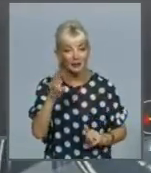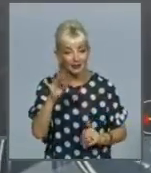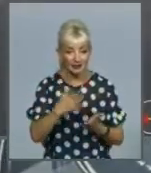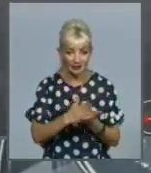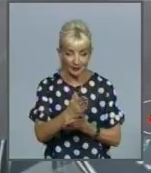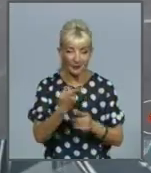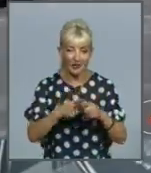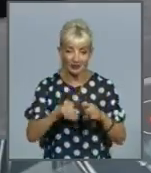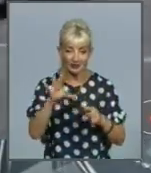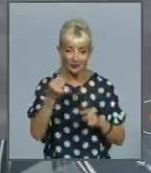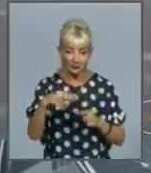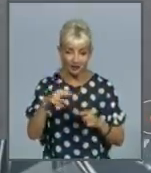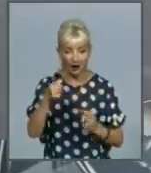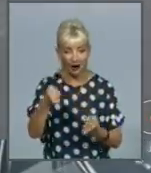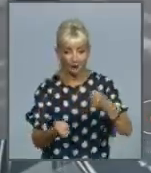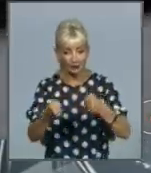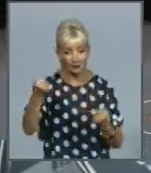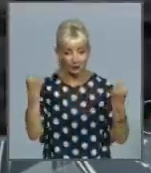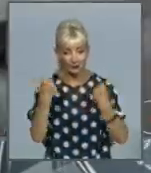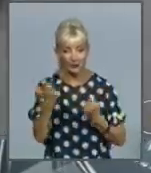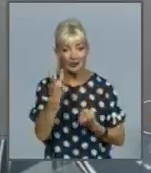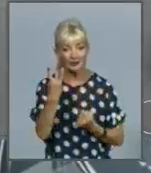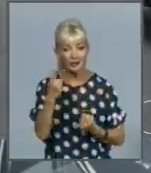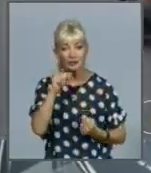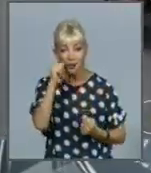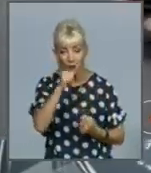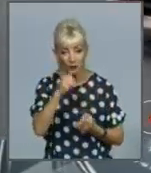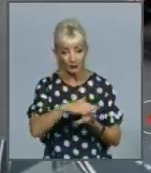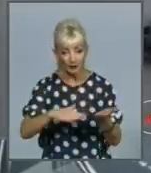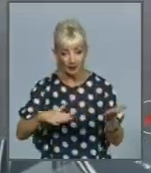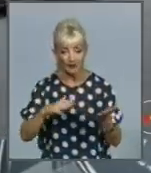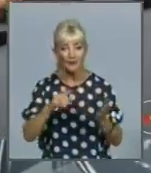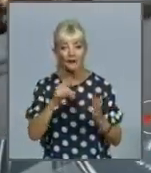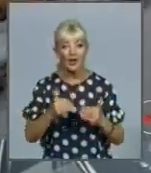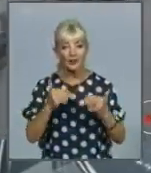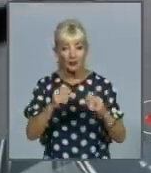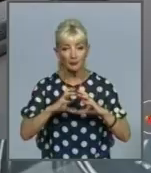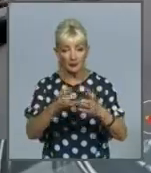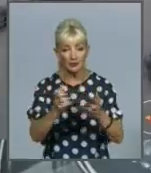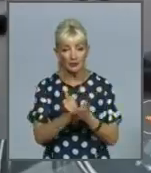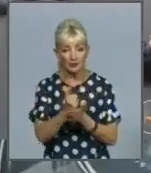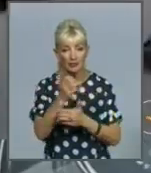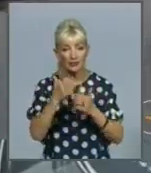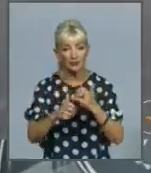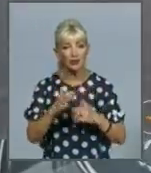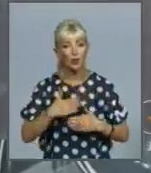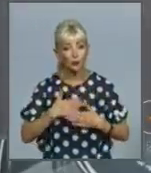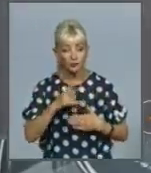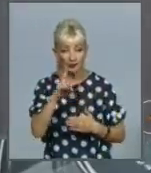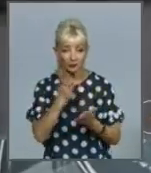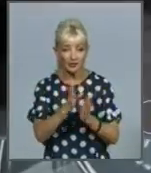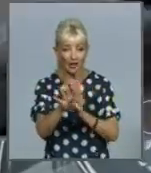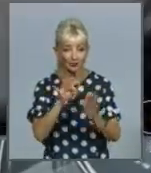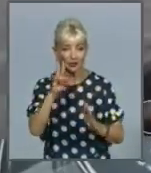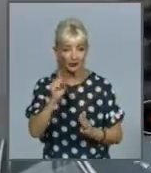автомобильного спорта. В Харькове уже 3-й год подряд проходят этапы мировой серии СВС среди любителей, которые являются